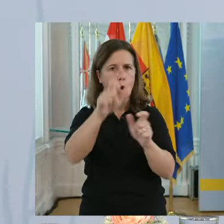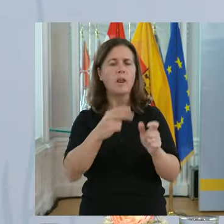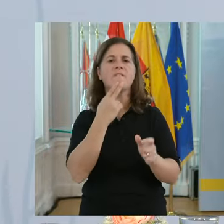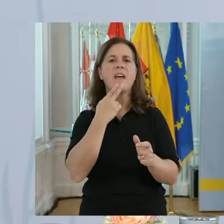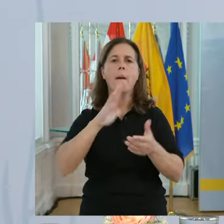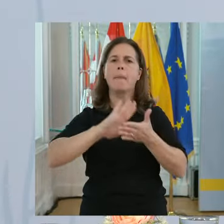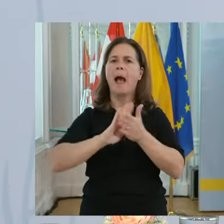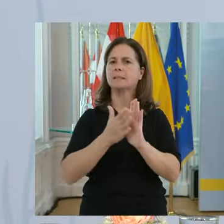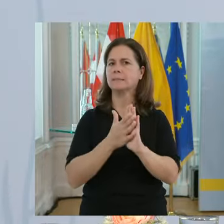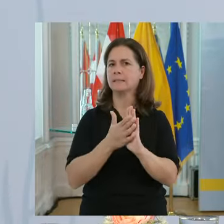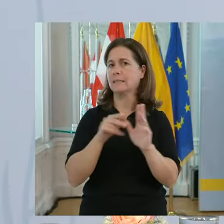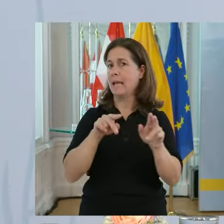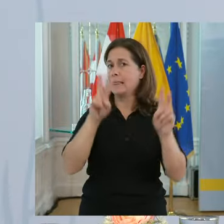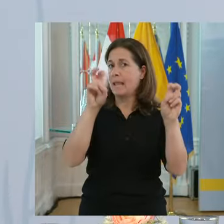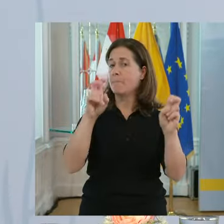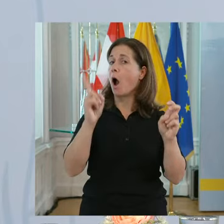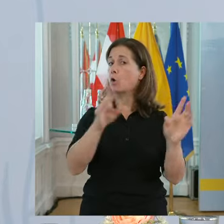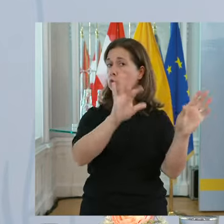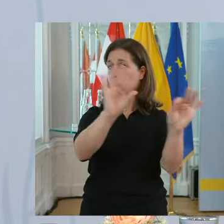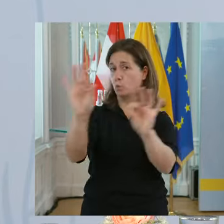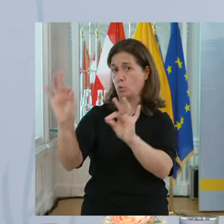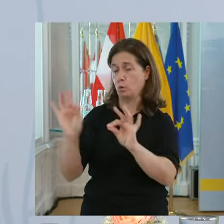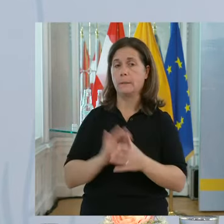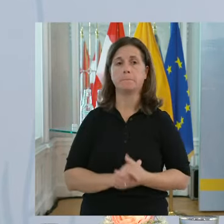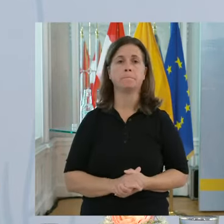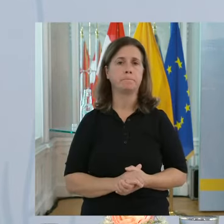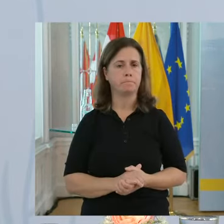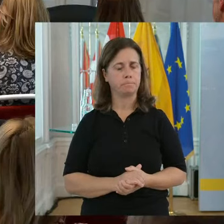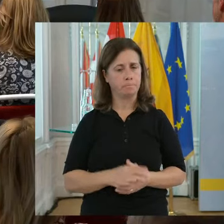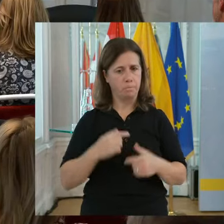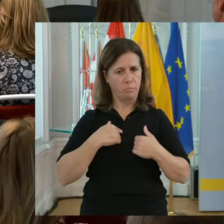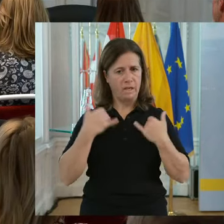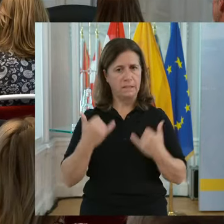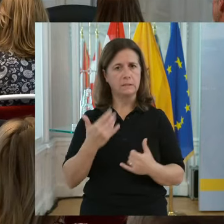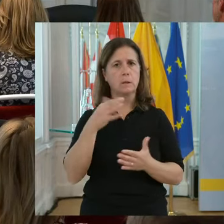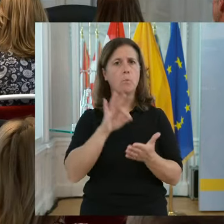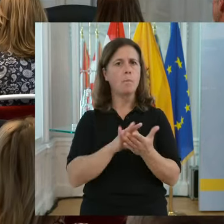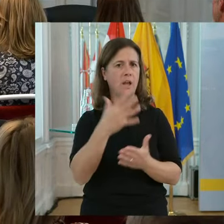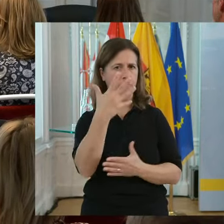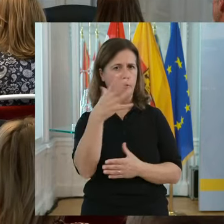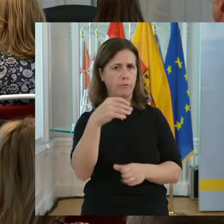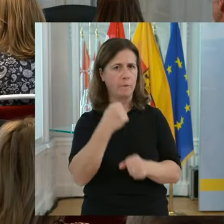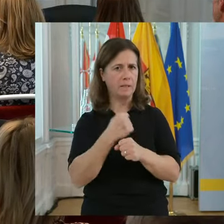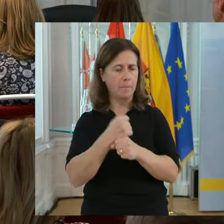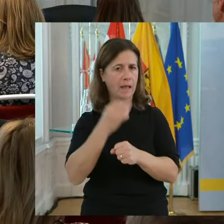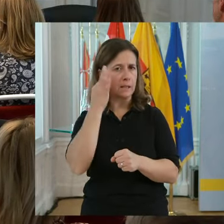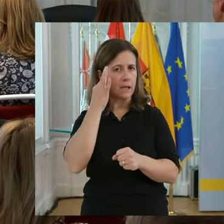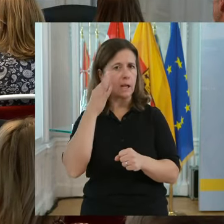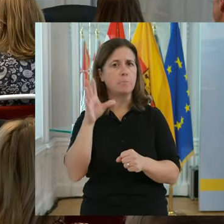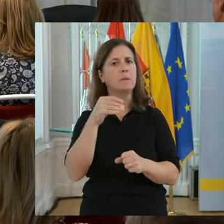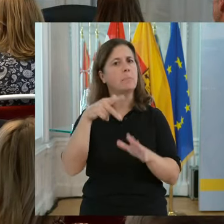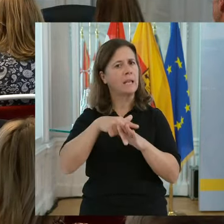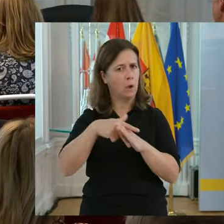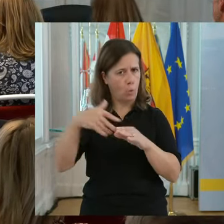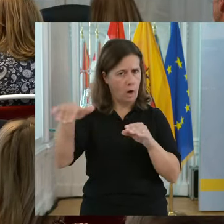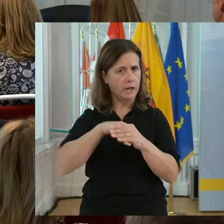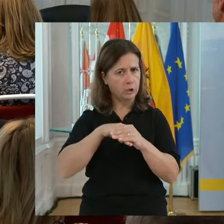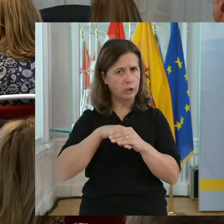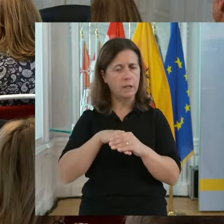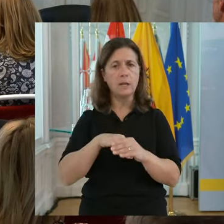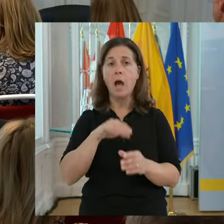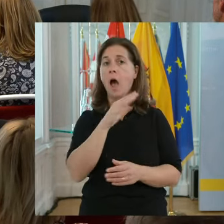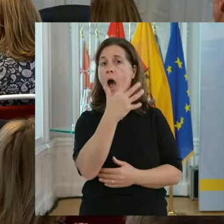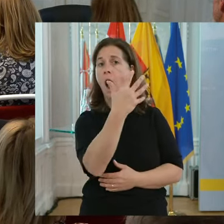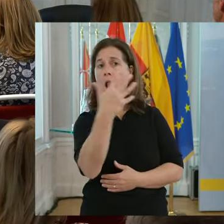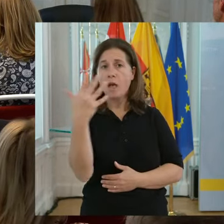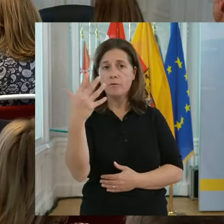Praxis mit diesem Thema auch zu tun haben? Also wir haben jetzt momentan 5 Mitarbeiterinnen mit Behinderungen eingestellt. Alle 5